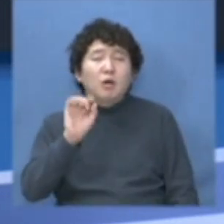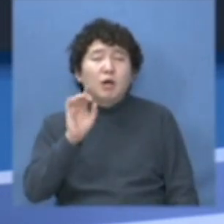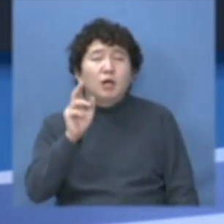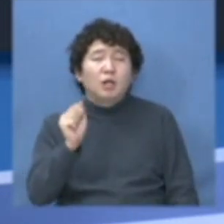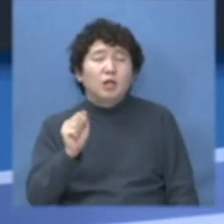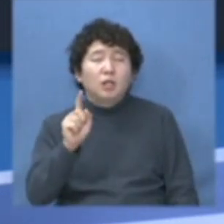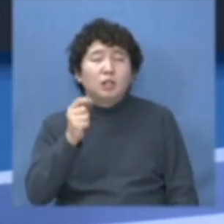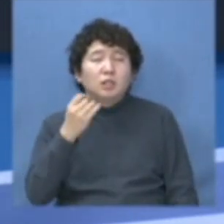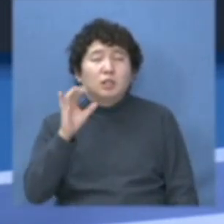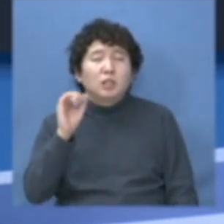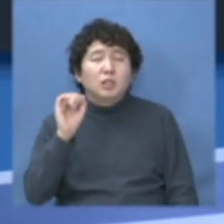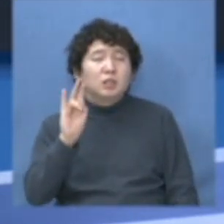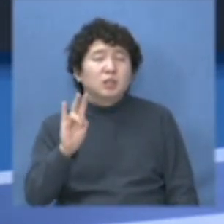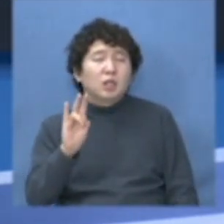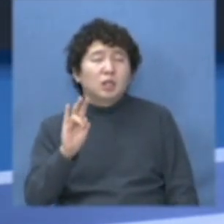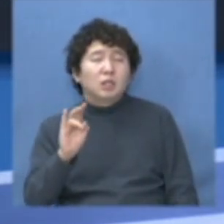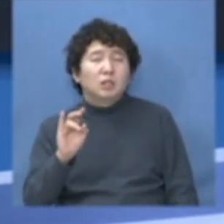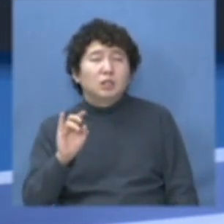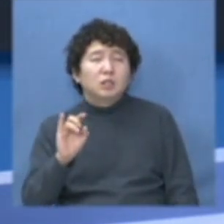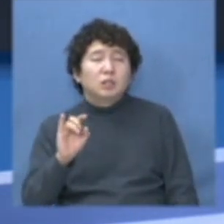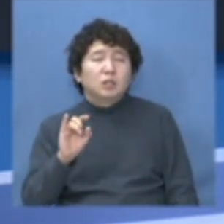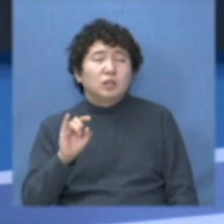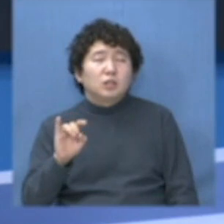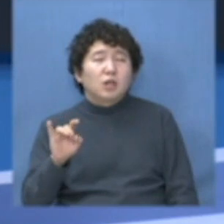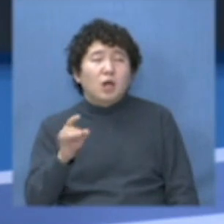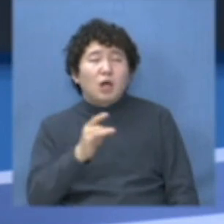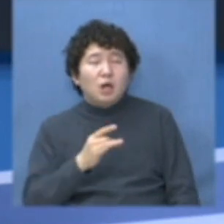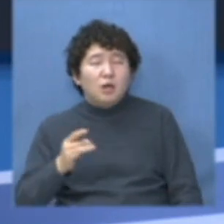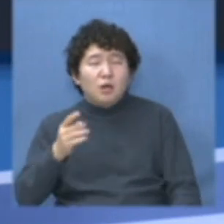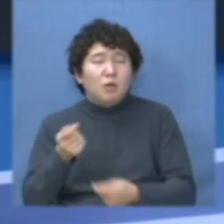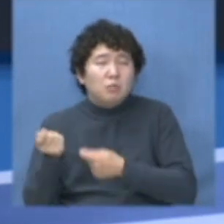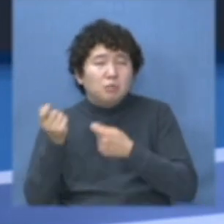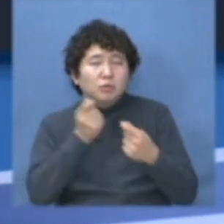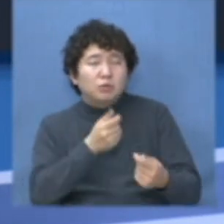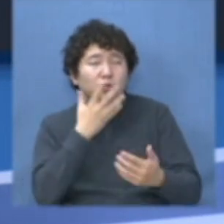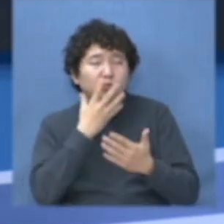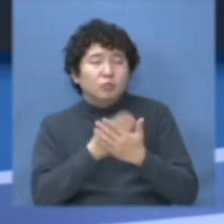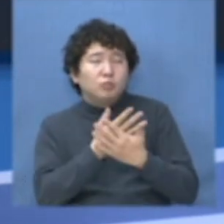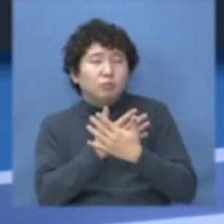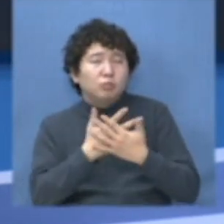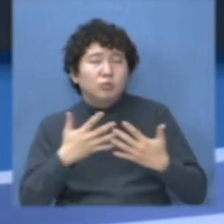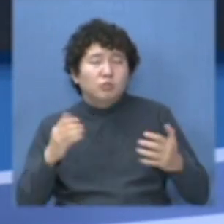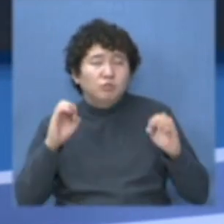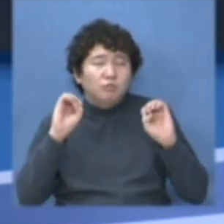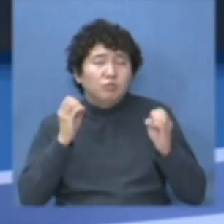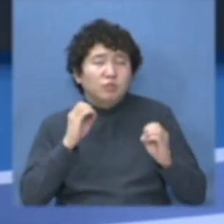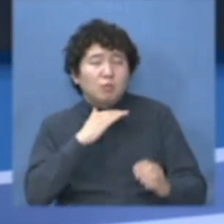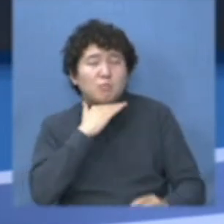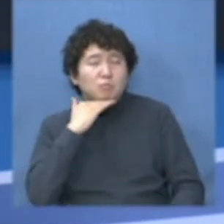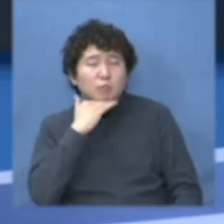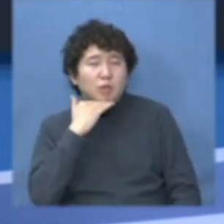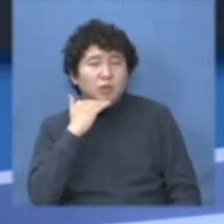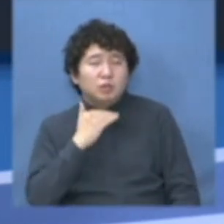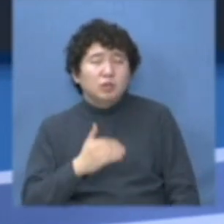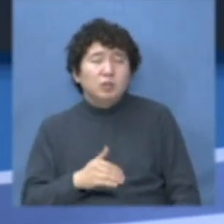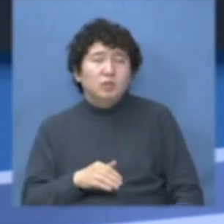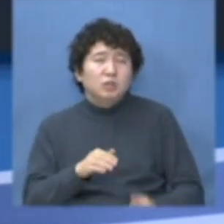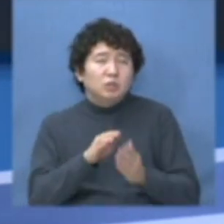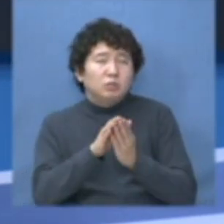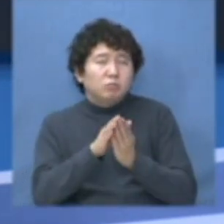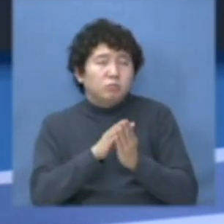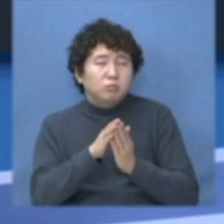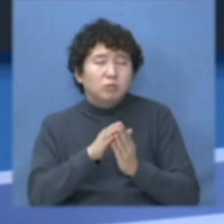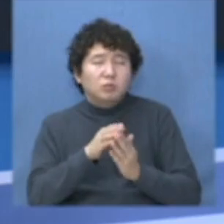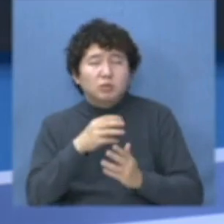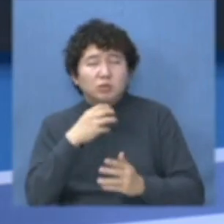района. Товаропроизводители сельскохозяйственных продуктов представили усть-каменогорцам мясо, овощи по ценам на